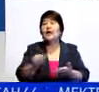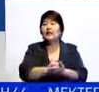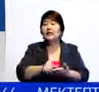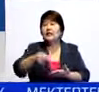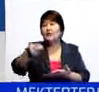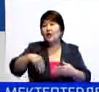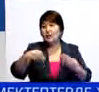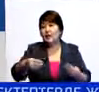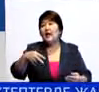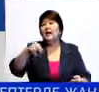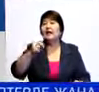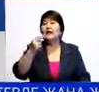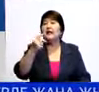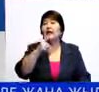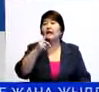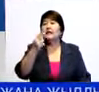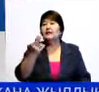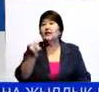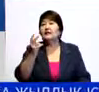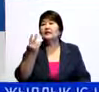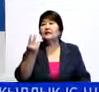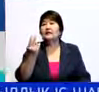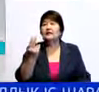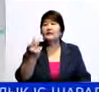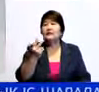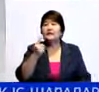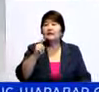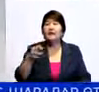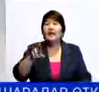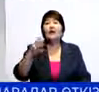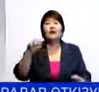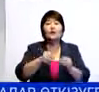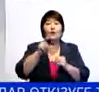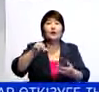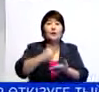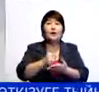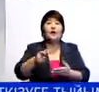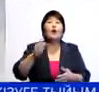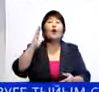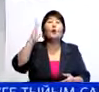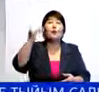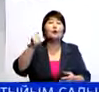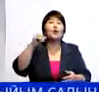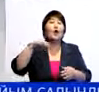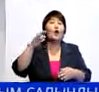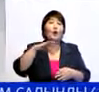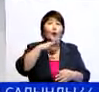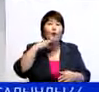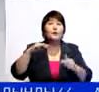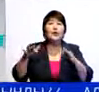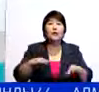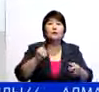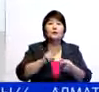біз. Рецензиат болып, кеше осы 10 адам бізді бекітілді. Болашақ заңгерлер ретінде бізге бұл көбінесе іс